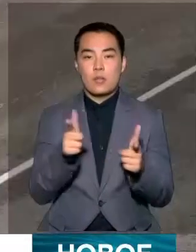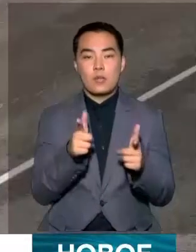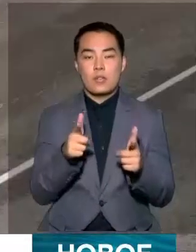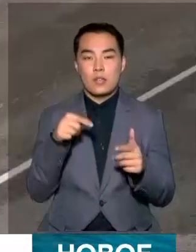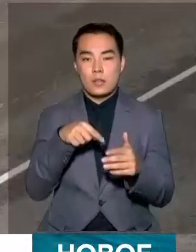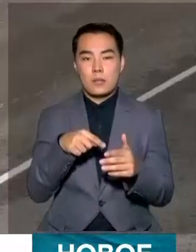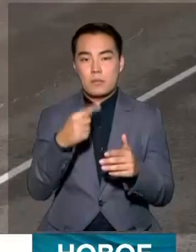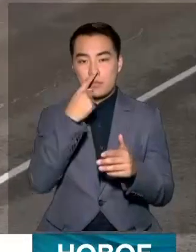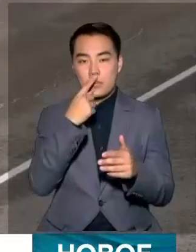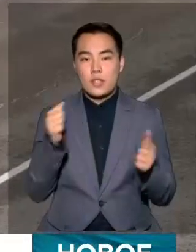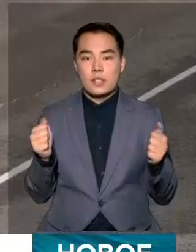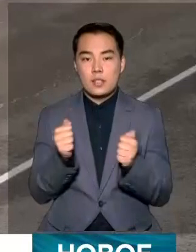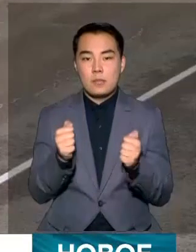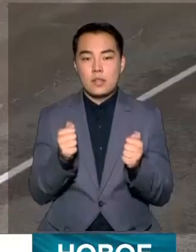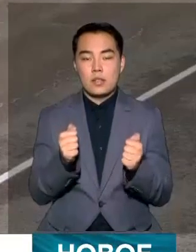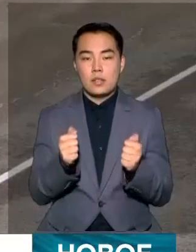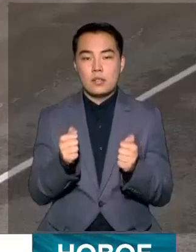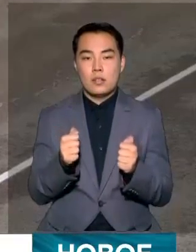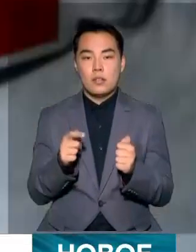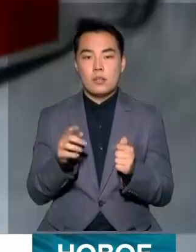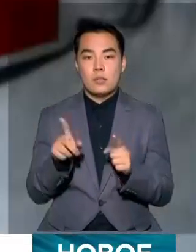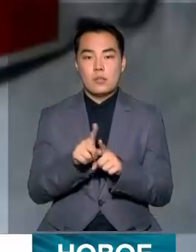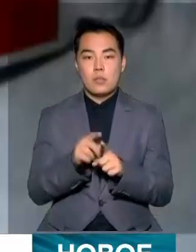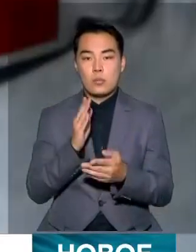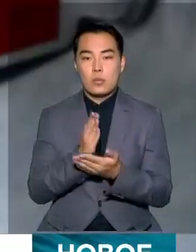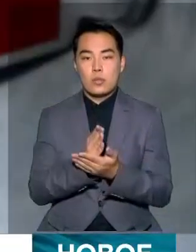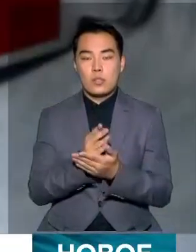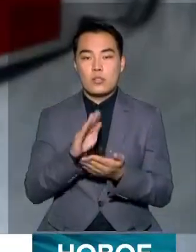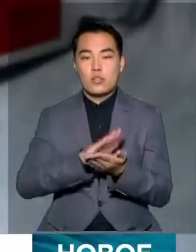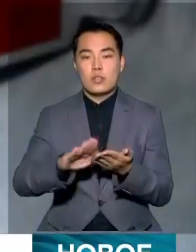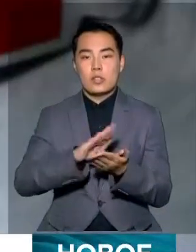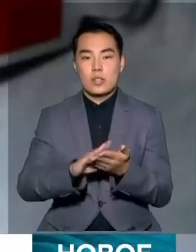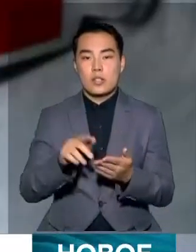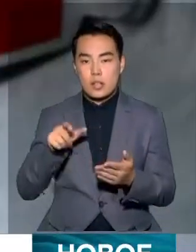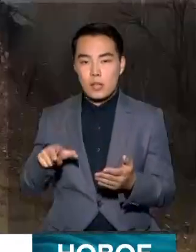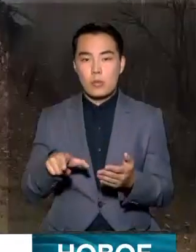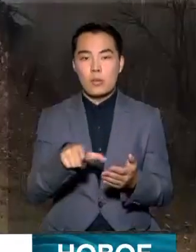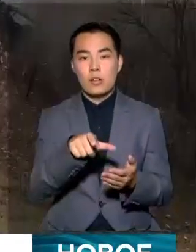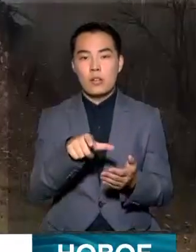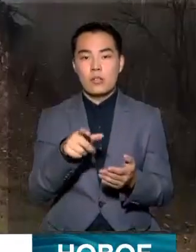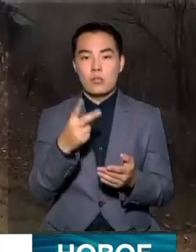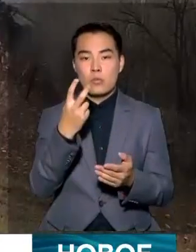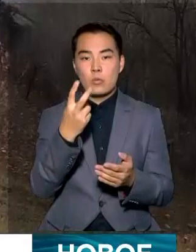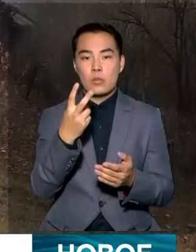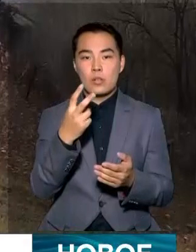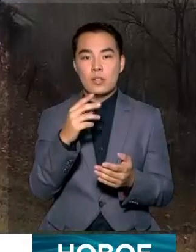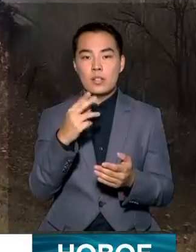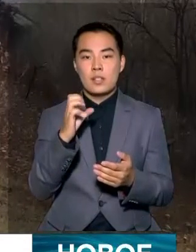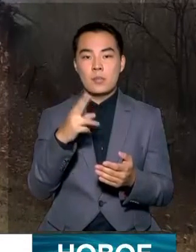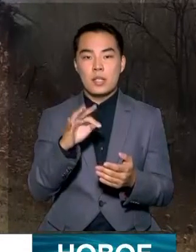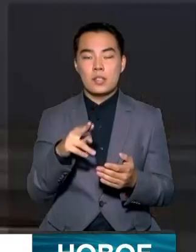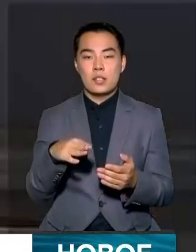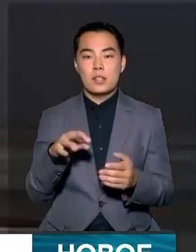зиме. В случае непогоды чисткой дорог и улиц будут заниматься две организации. Планируют задействовать более 200 единиц